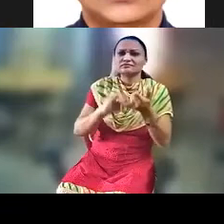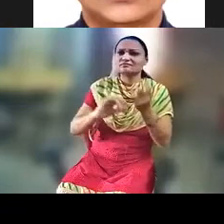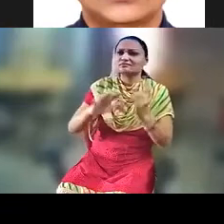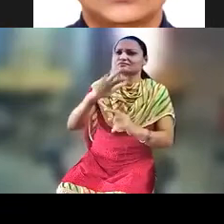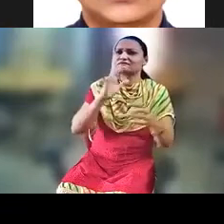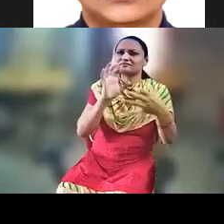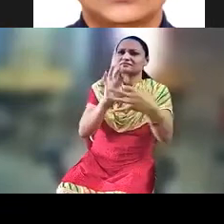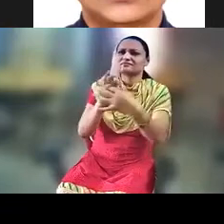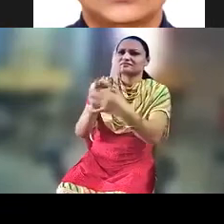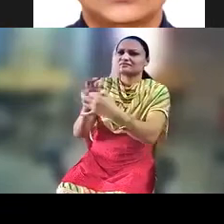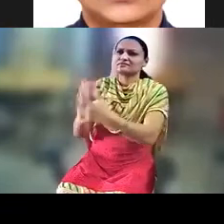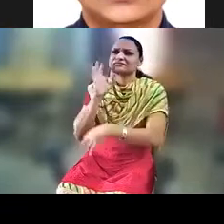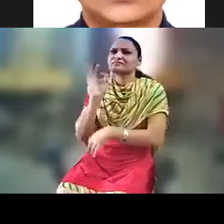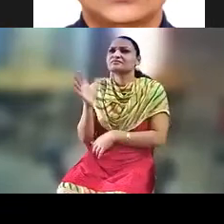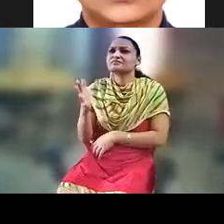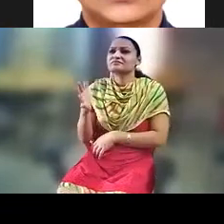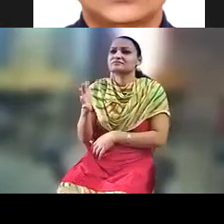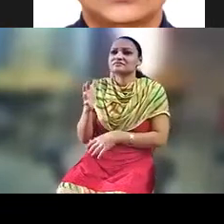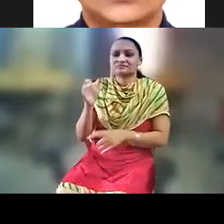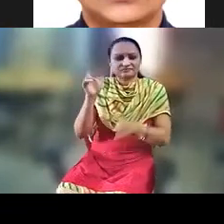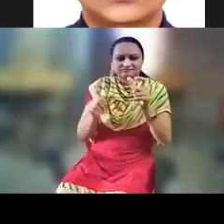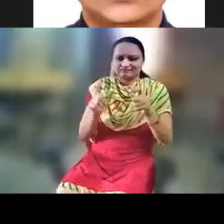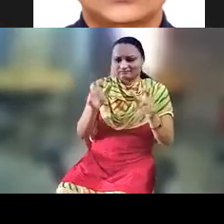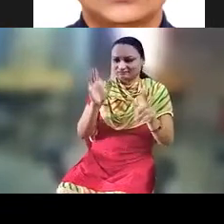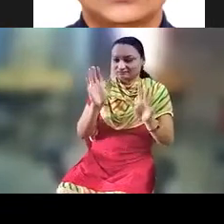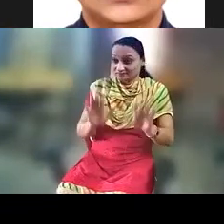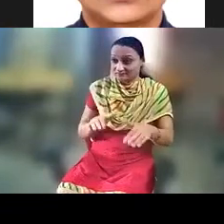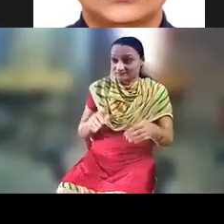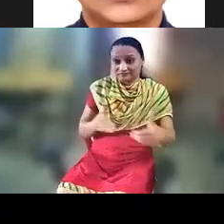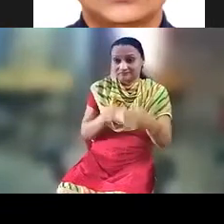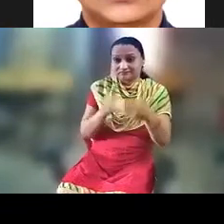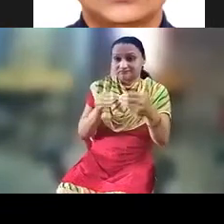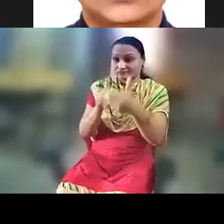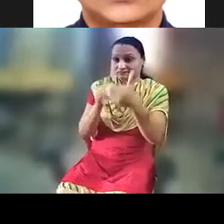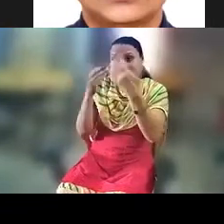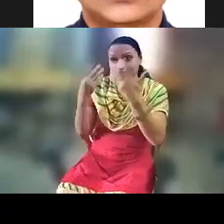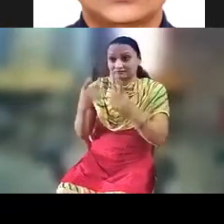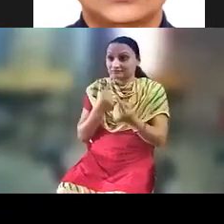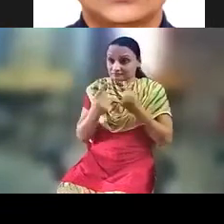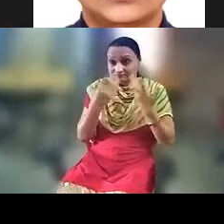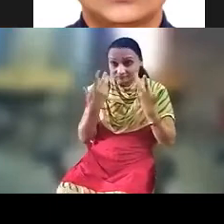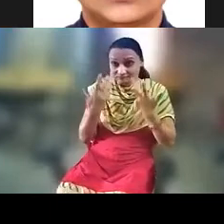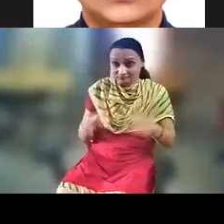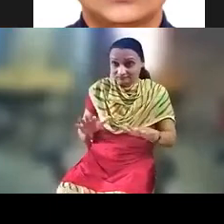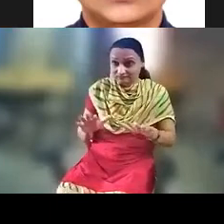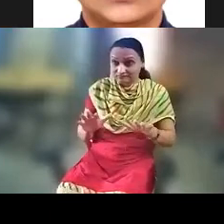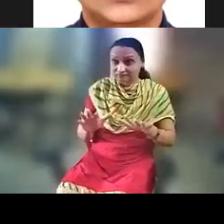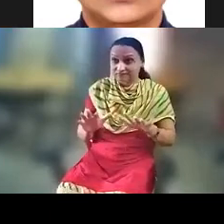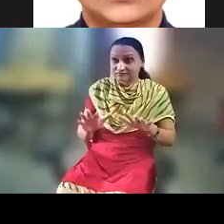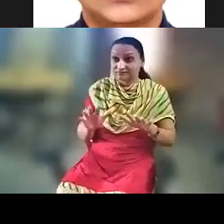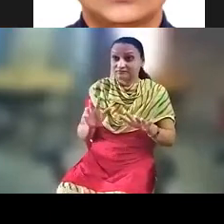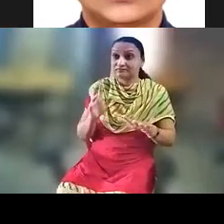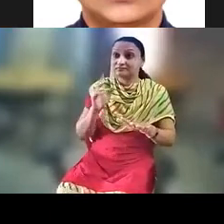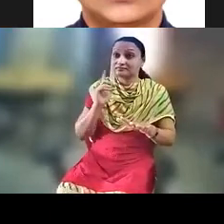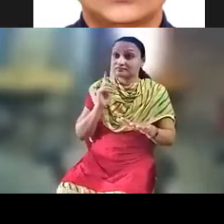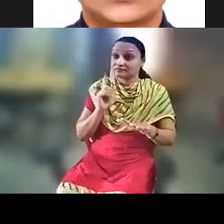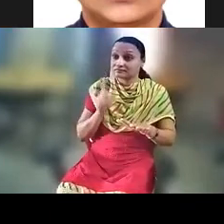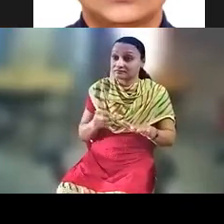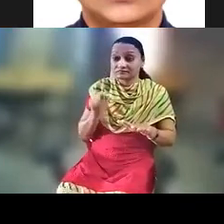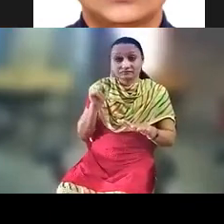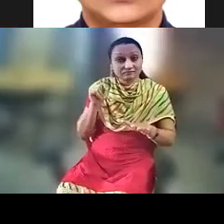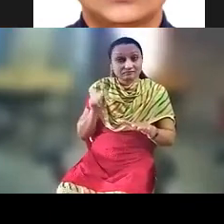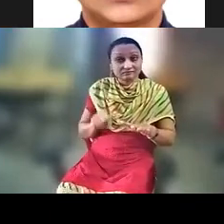चीज थी कि आपके आसपास लोग हैं, आप उनसे मिल लेते हो, आप उनसे बातचीत कर लेते हो। पर पैंडेमिक में